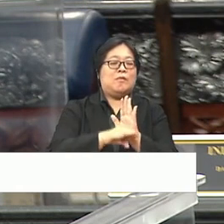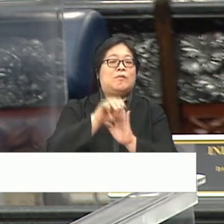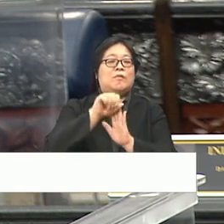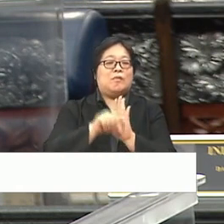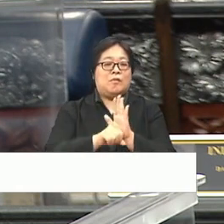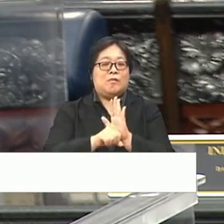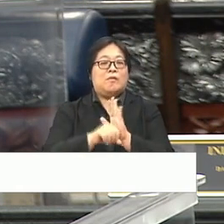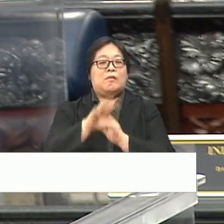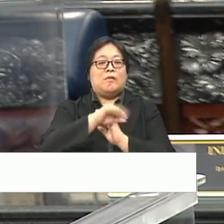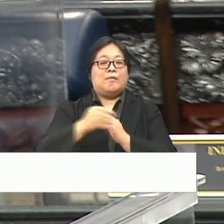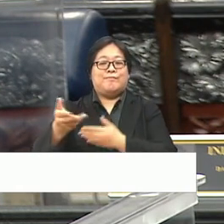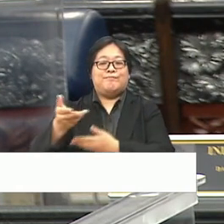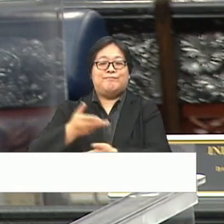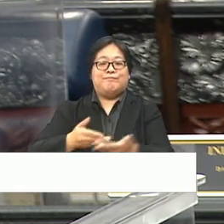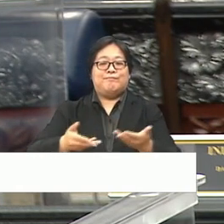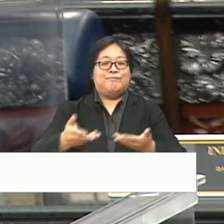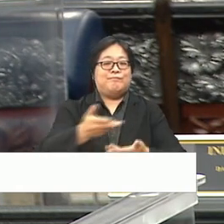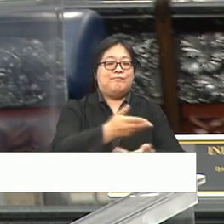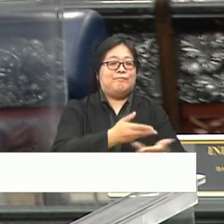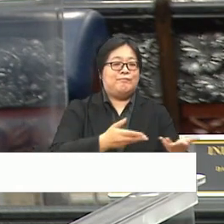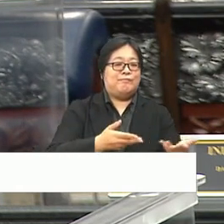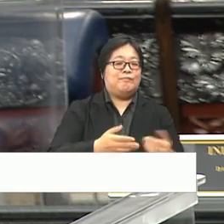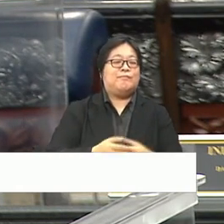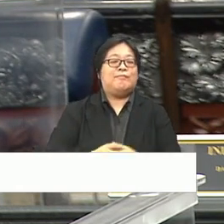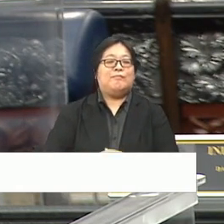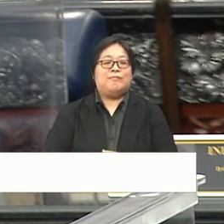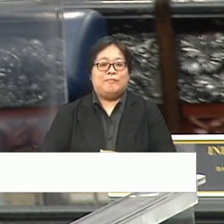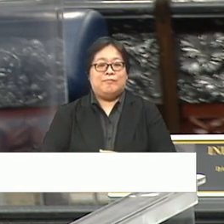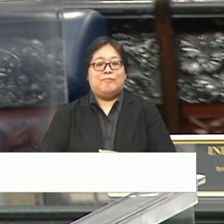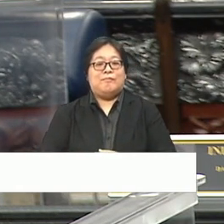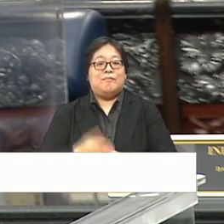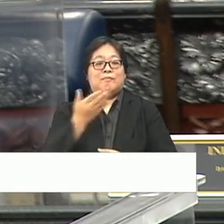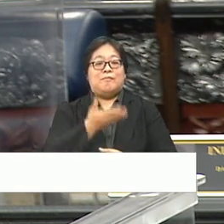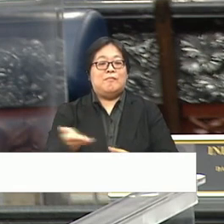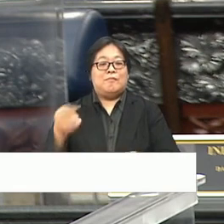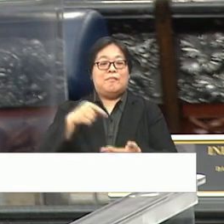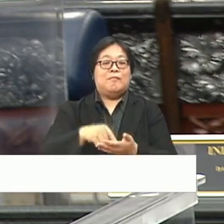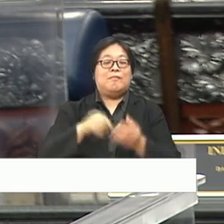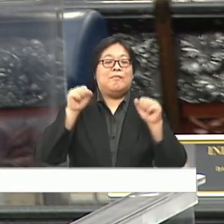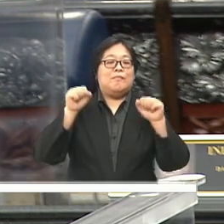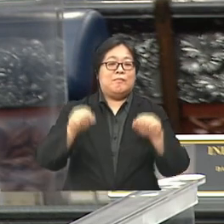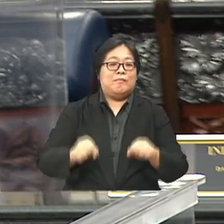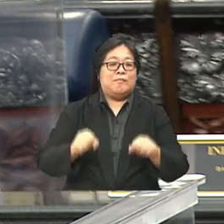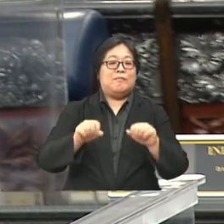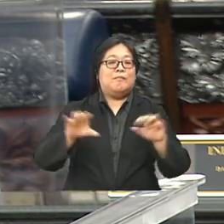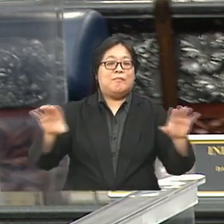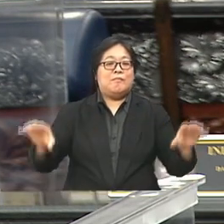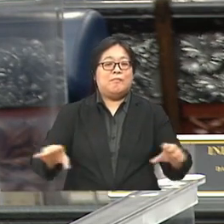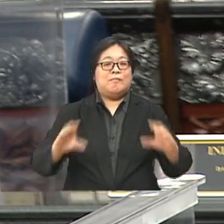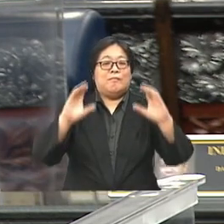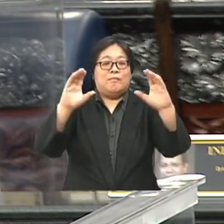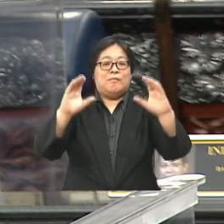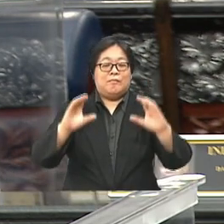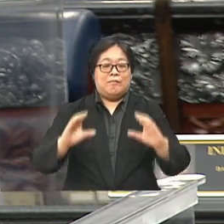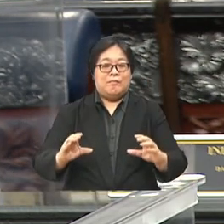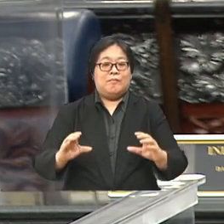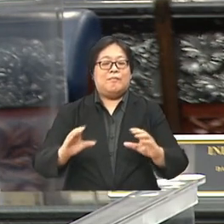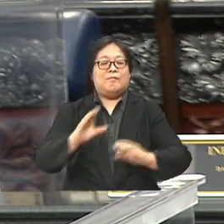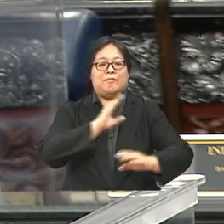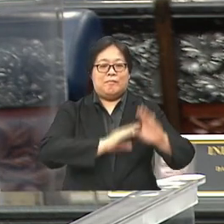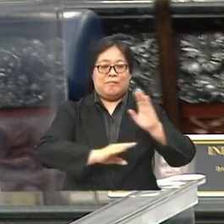dan juga englishmen supaya daftar ini dapat dilakukan dengan cara yang